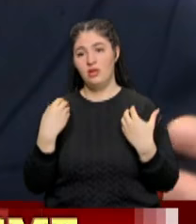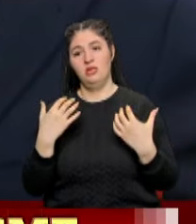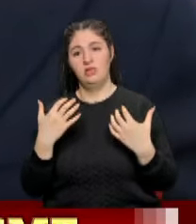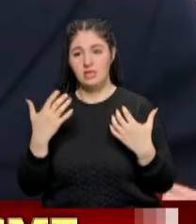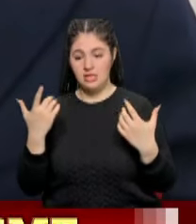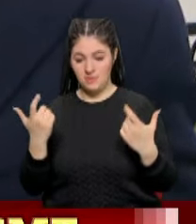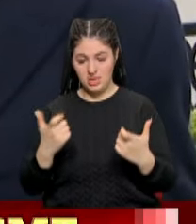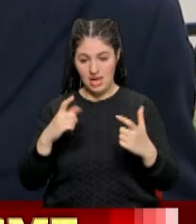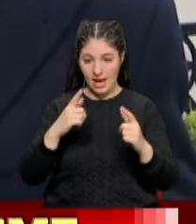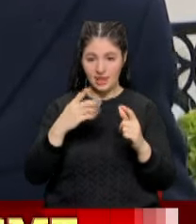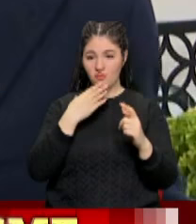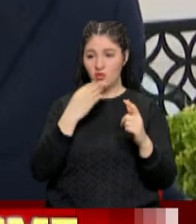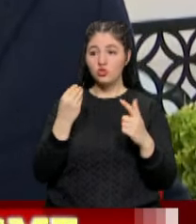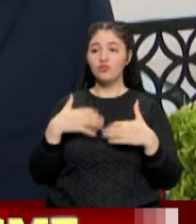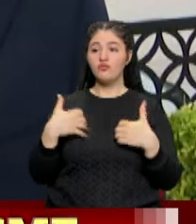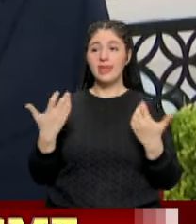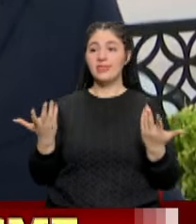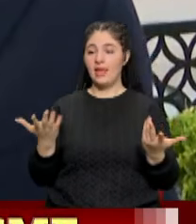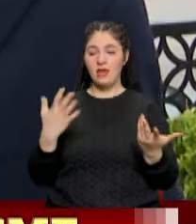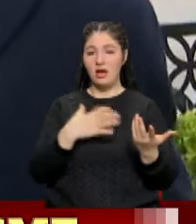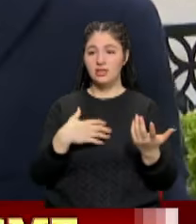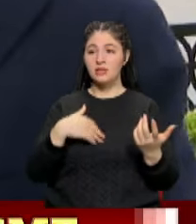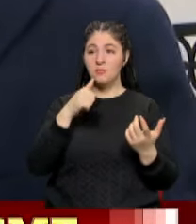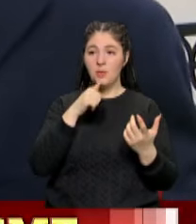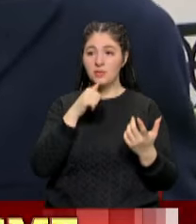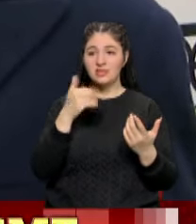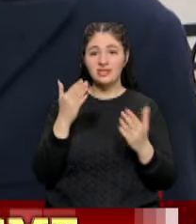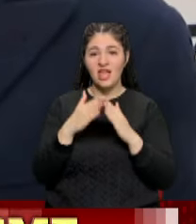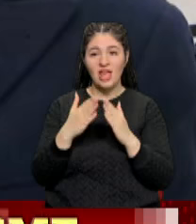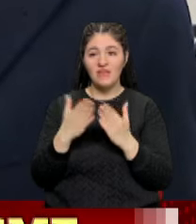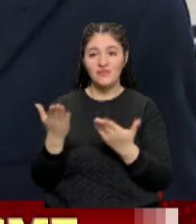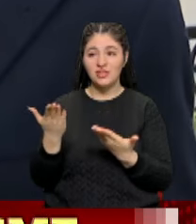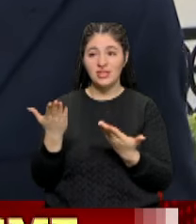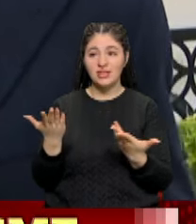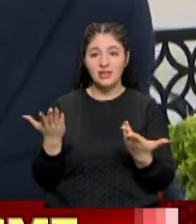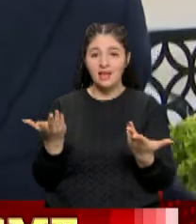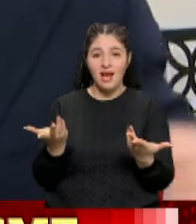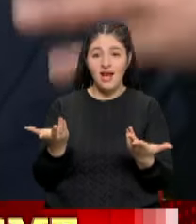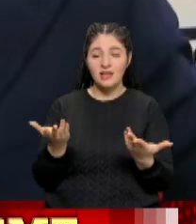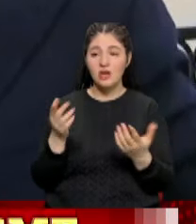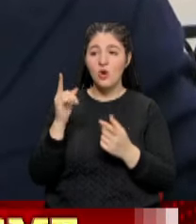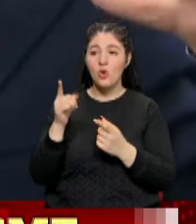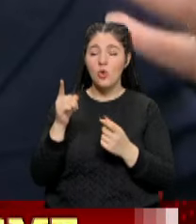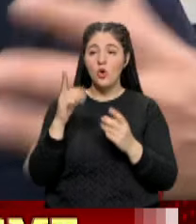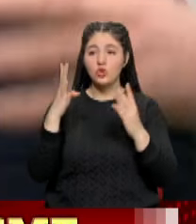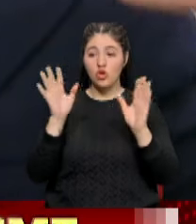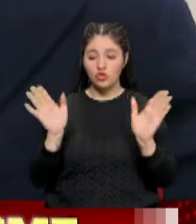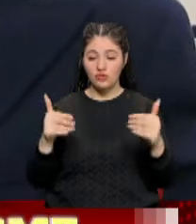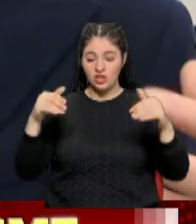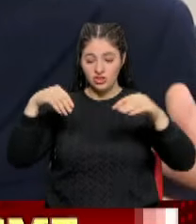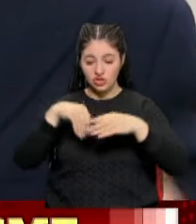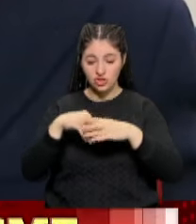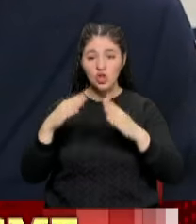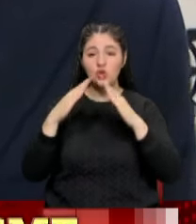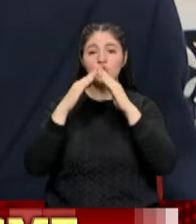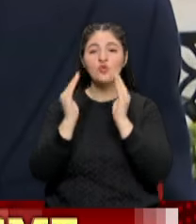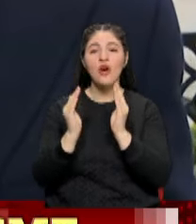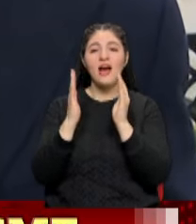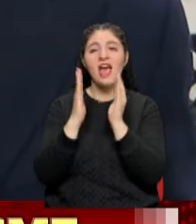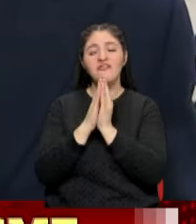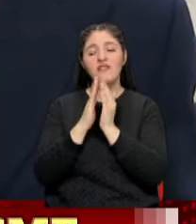şey bir gencin mesela annesi, babasıdır, yuvasıdır, evidir. O dört duvar arasındaki yuvası onun